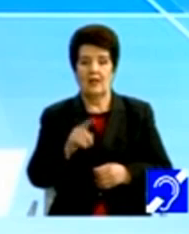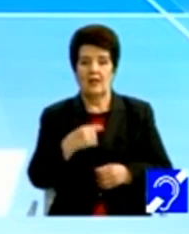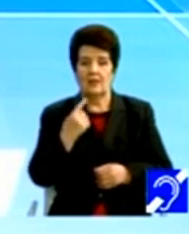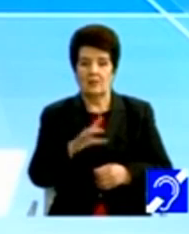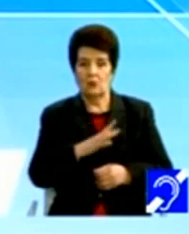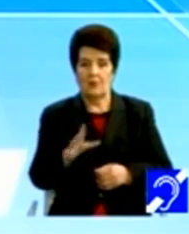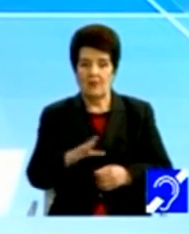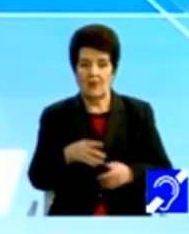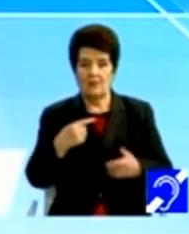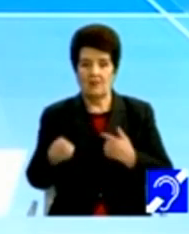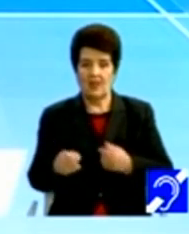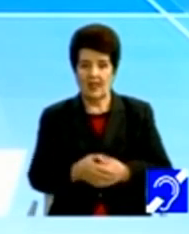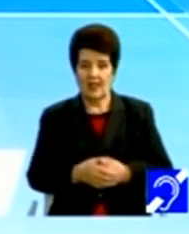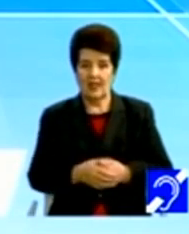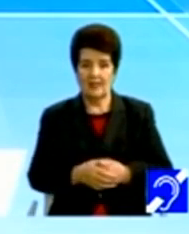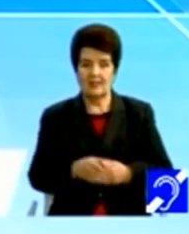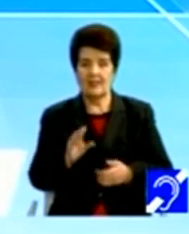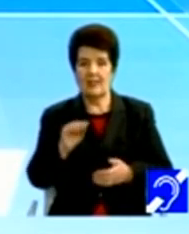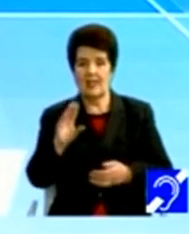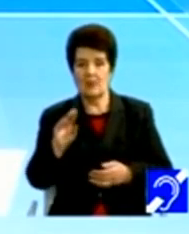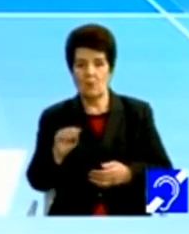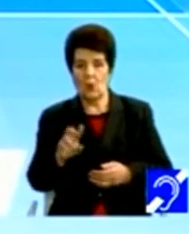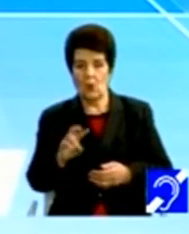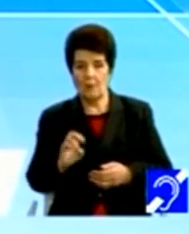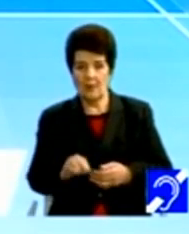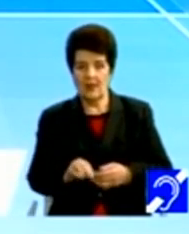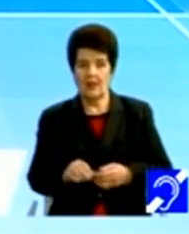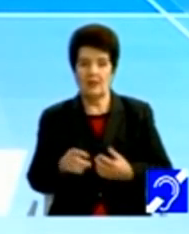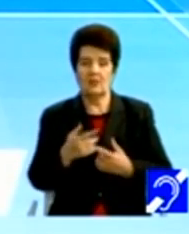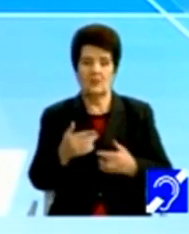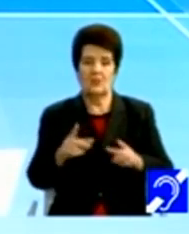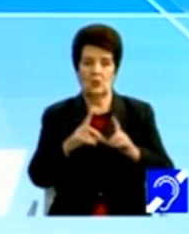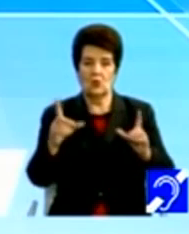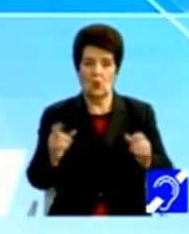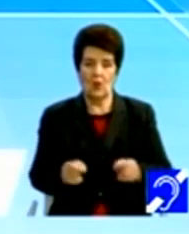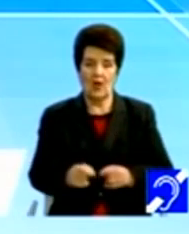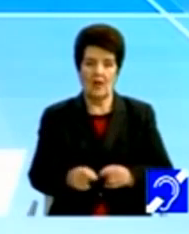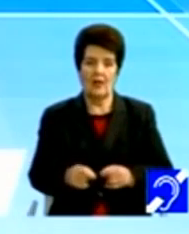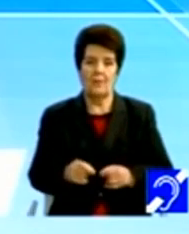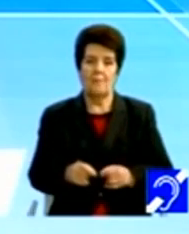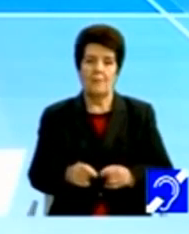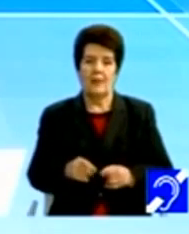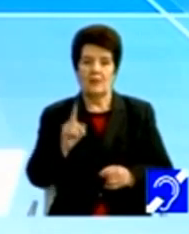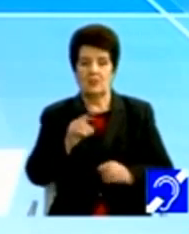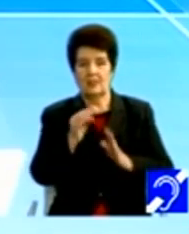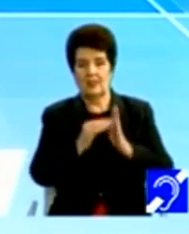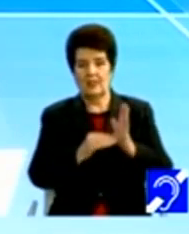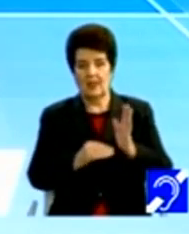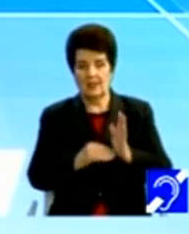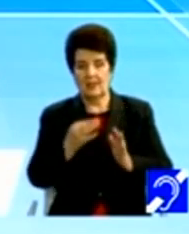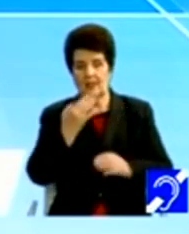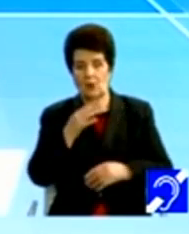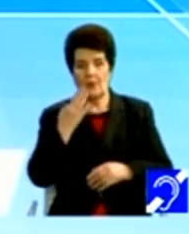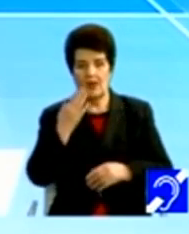să nu mai avem diferențe de diplome și de curriculă școlară, inclusiv prin adoptarea standardelor